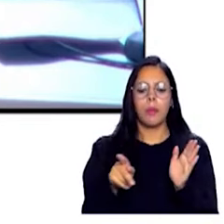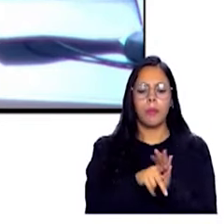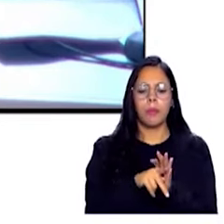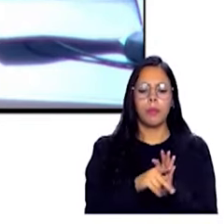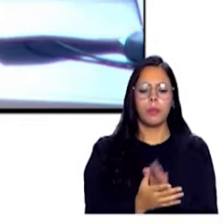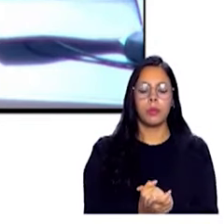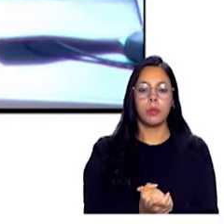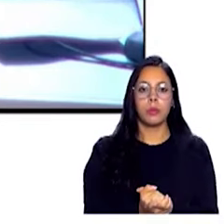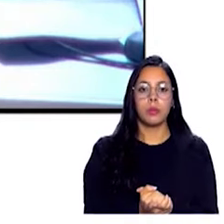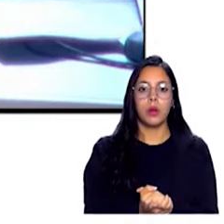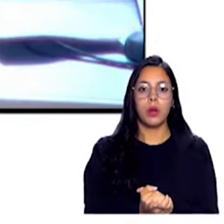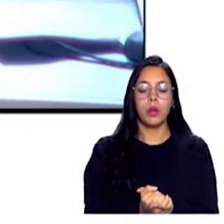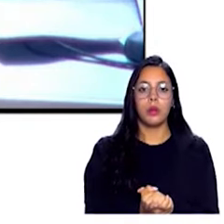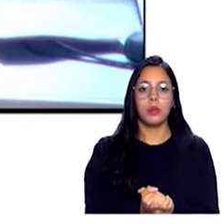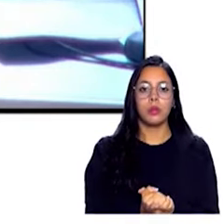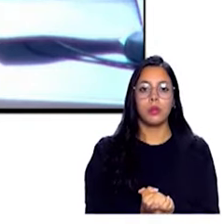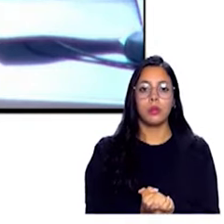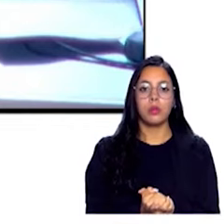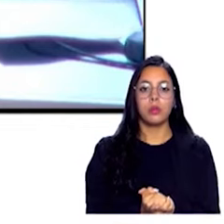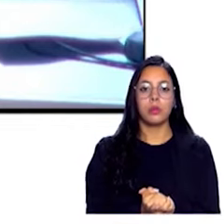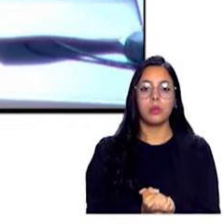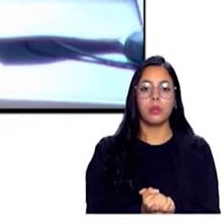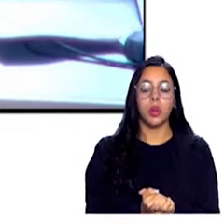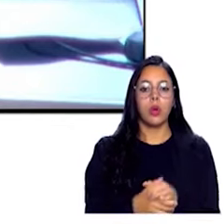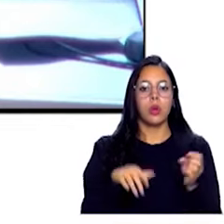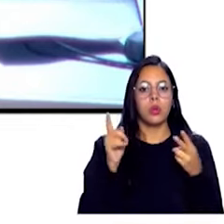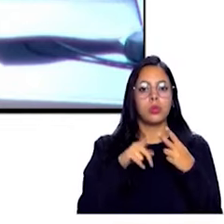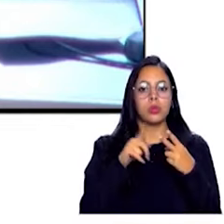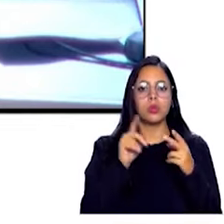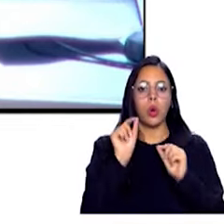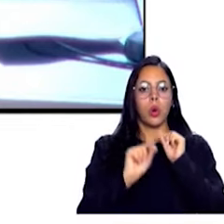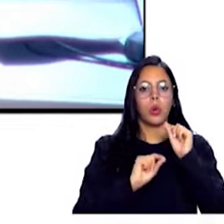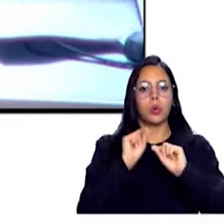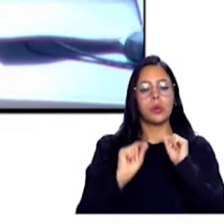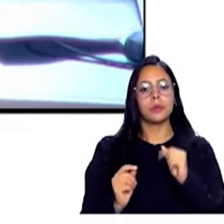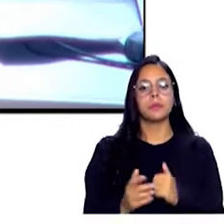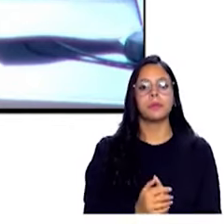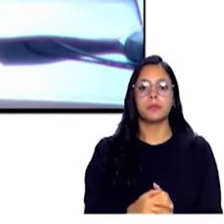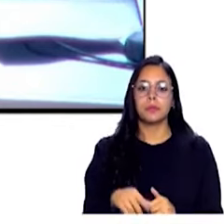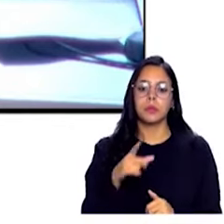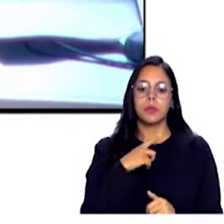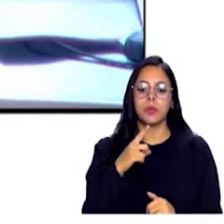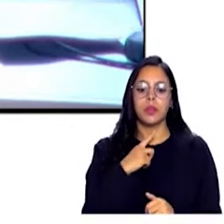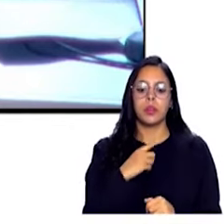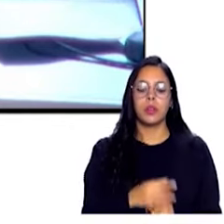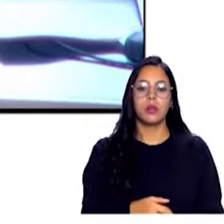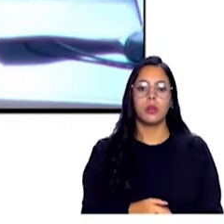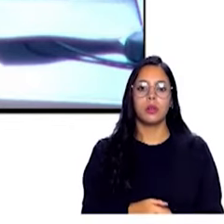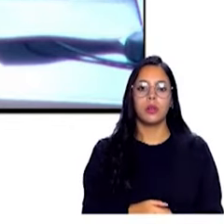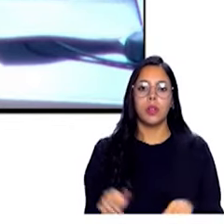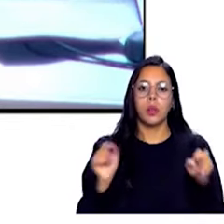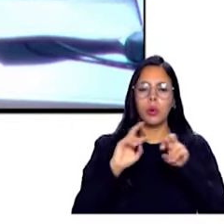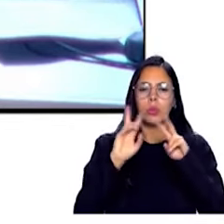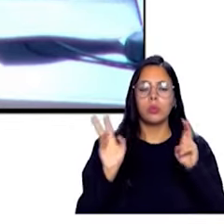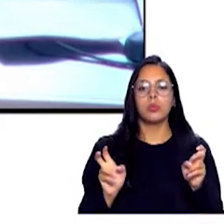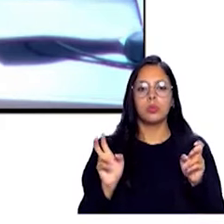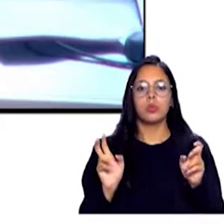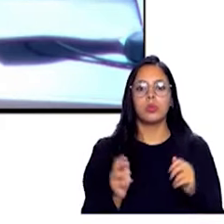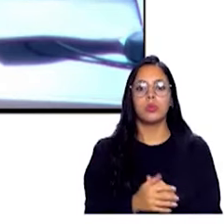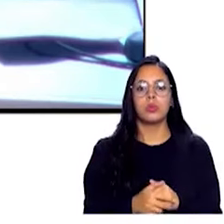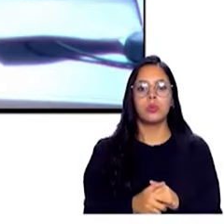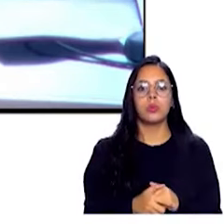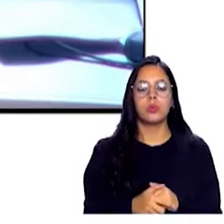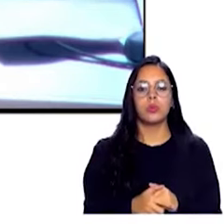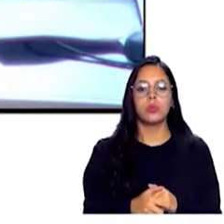matériel ET qui est de Dire on va regarder les maes juridiques on Dire que dans tel domaine Il n'y a pas de